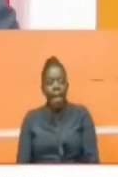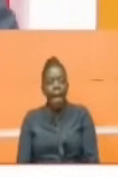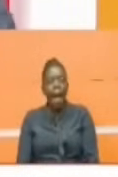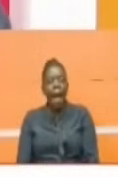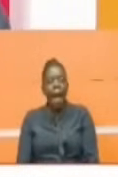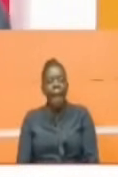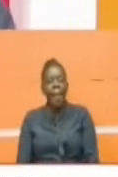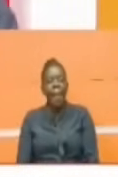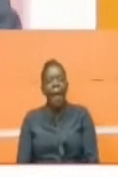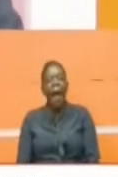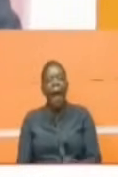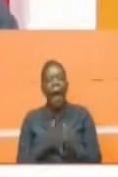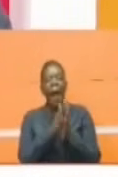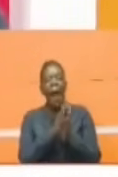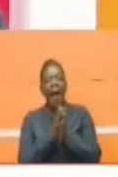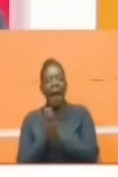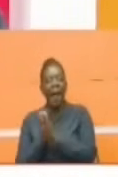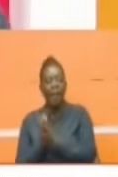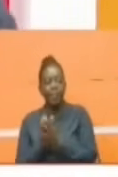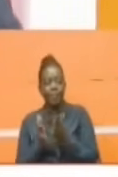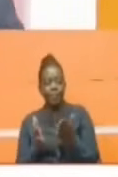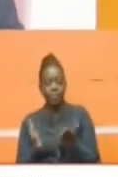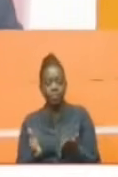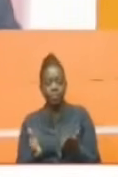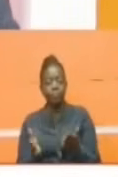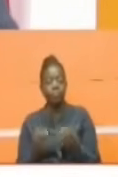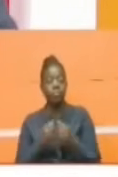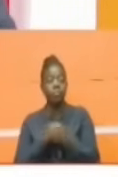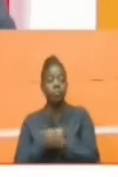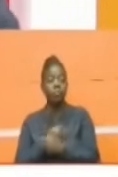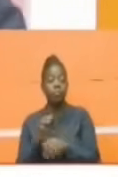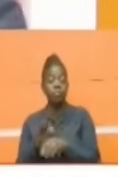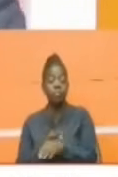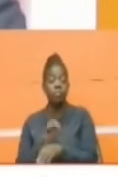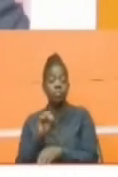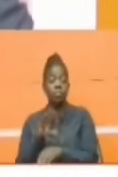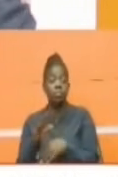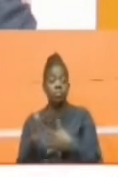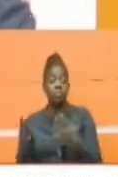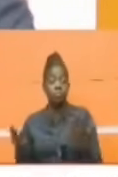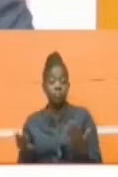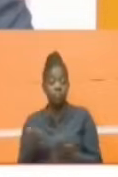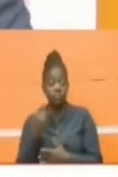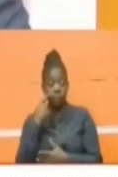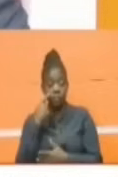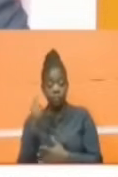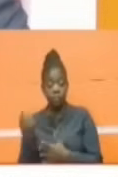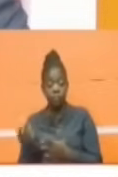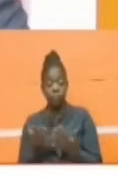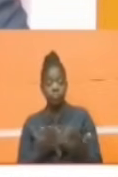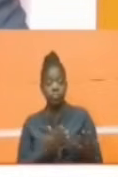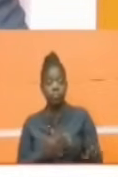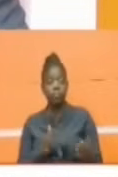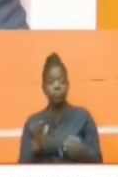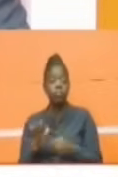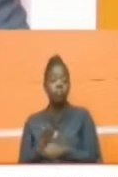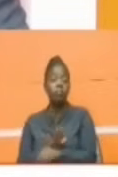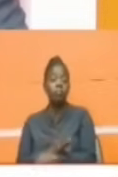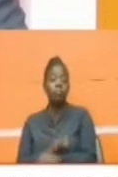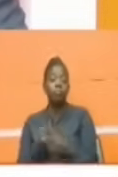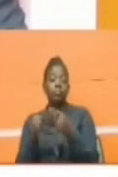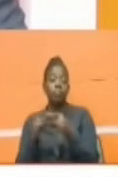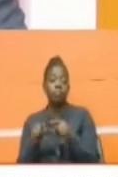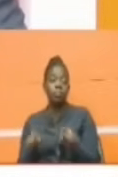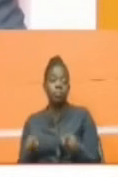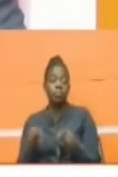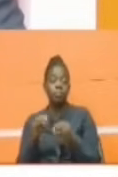Wow, kanebaze nabeki nawaje tubadde mu kabuga ko kwagala bukede TV na wona wo tulabira nkwaniriza nnyo mbujivu